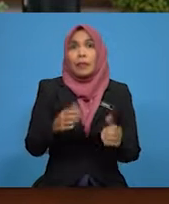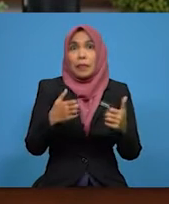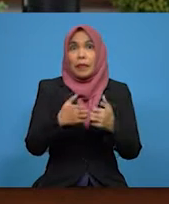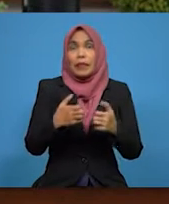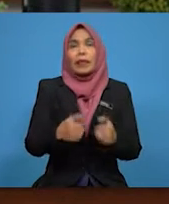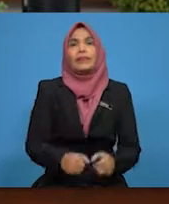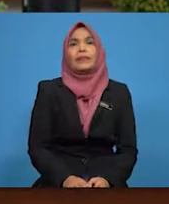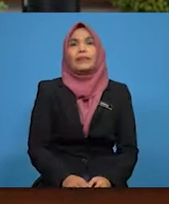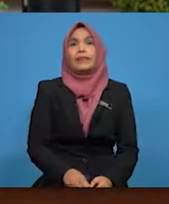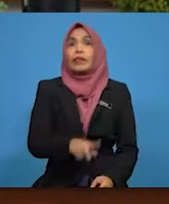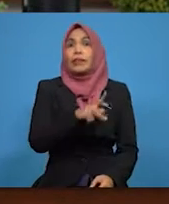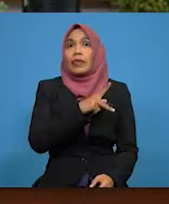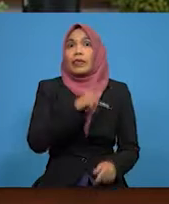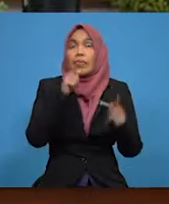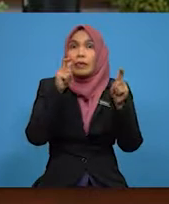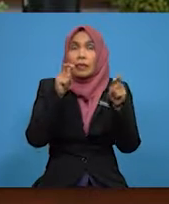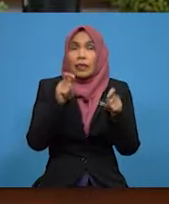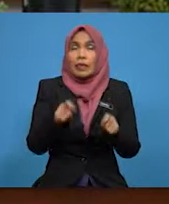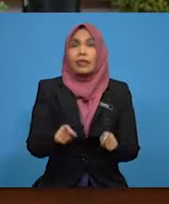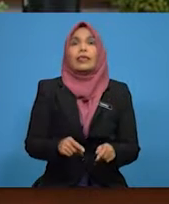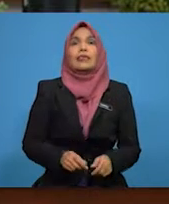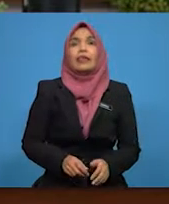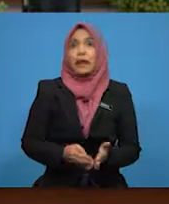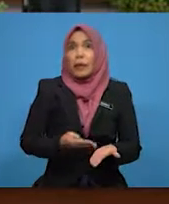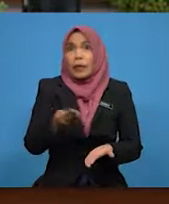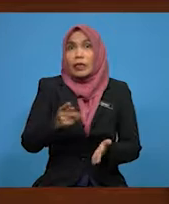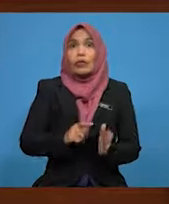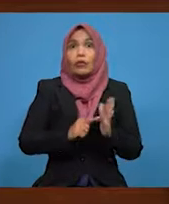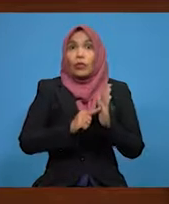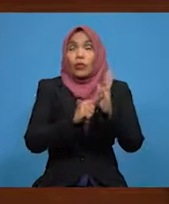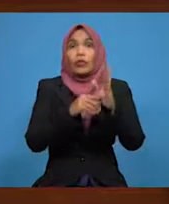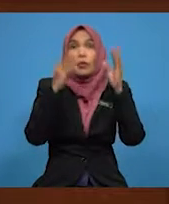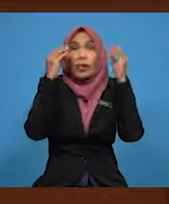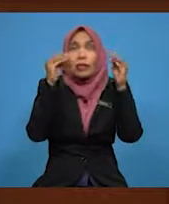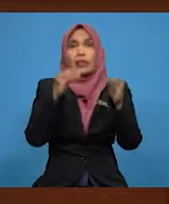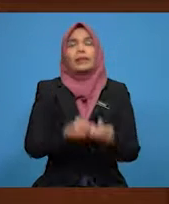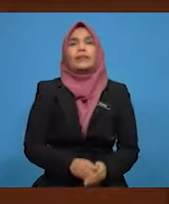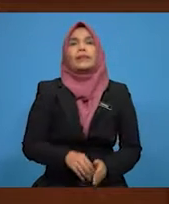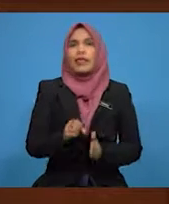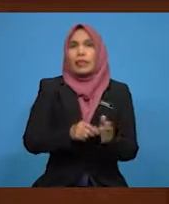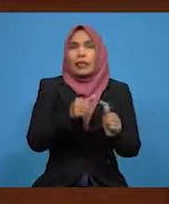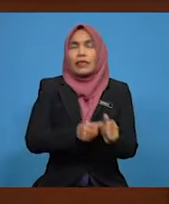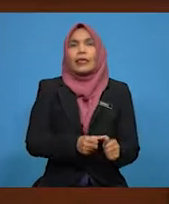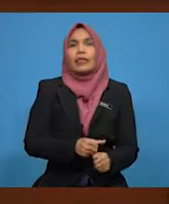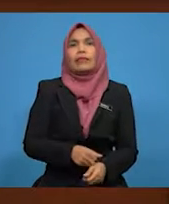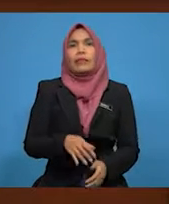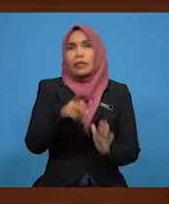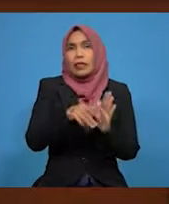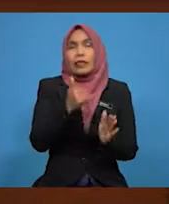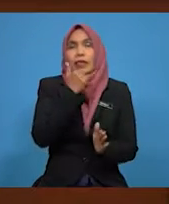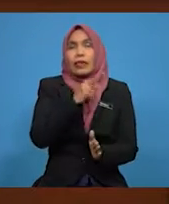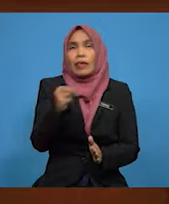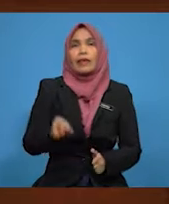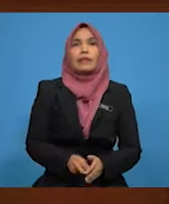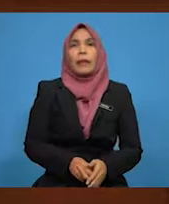perlu memberi tunjuk ajar teknik pengendalian yang betul. Setiap kesalahan perlu direkod dan